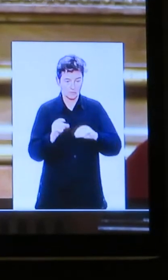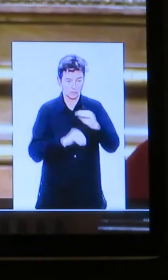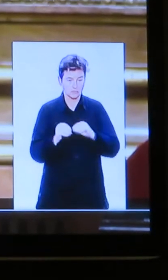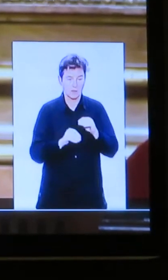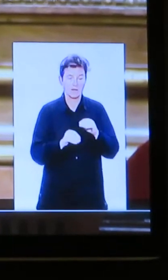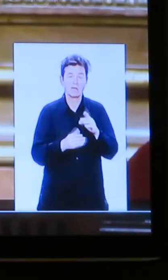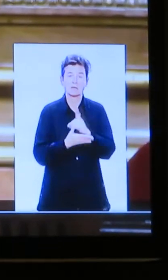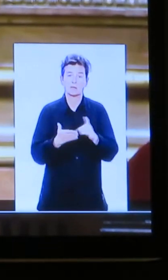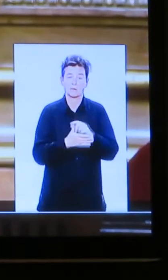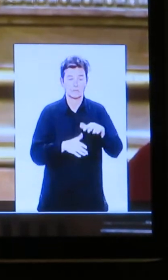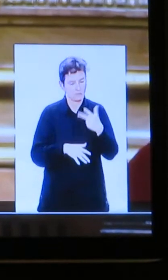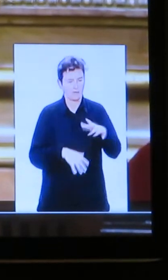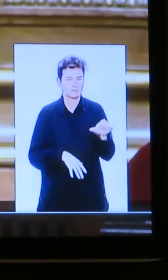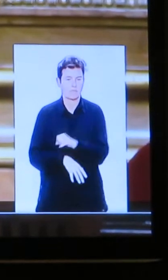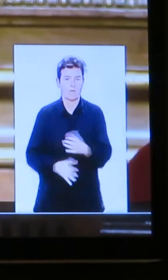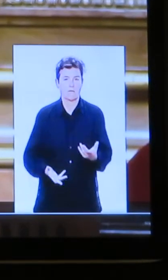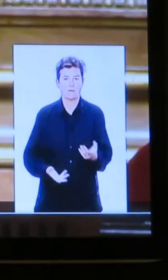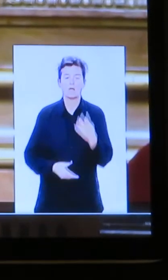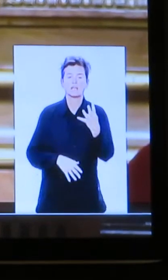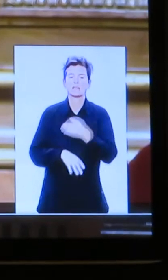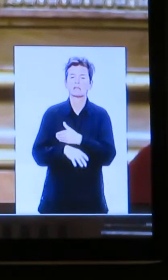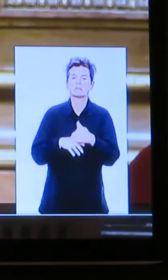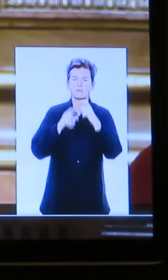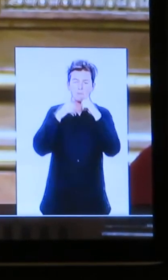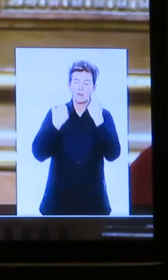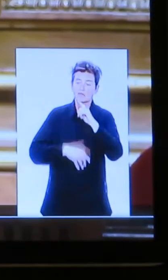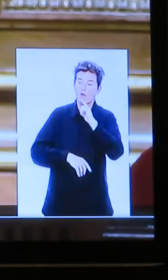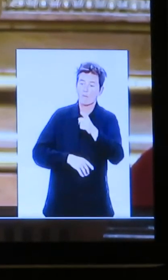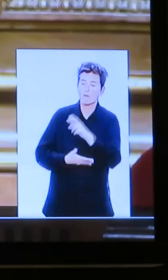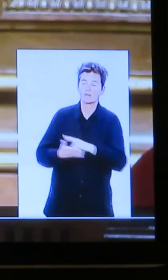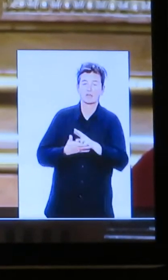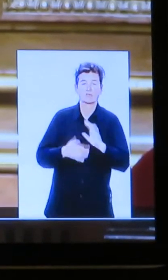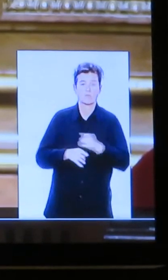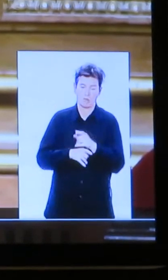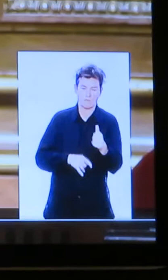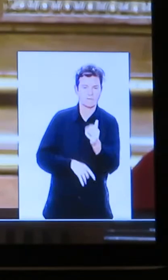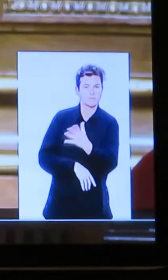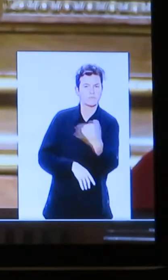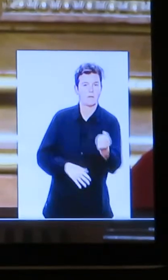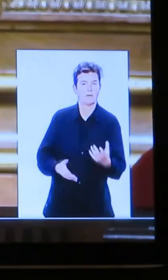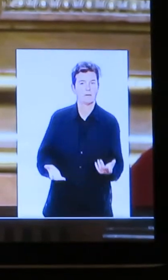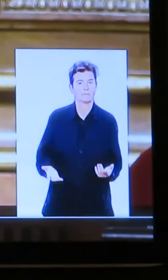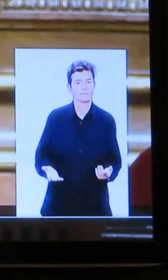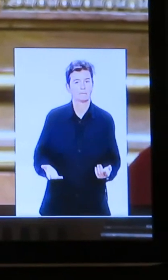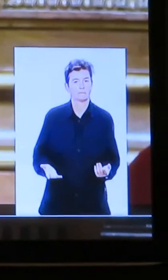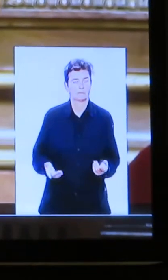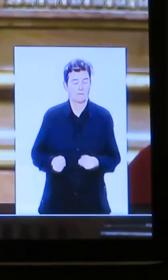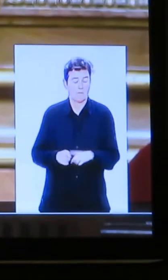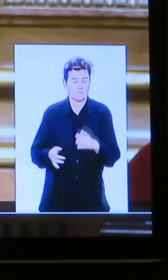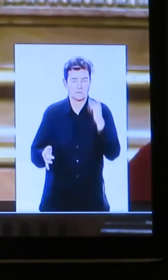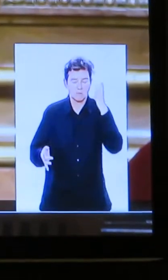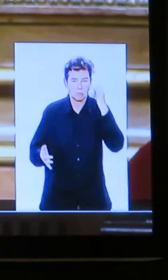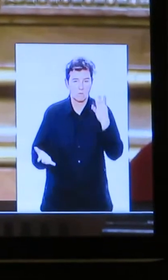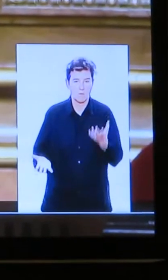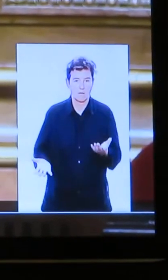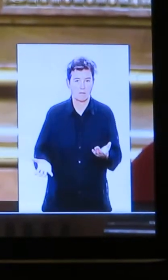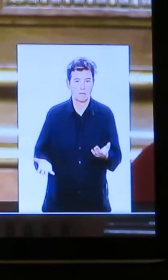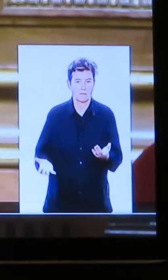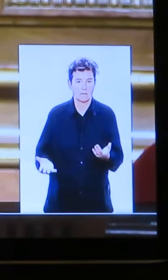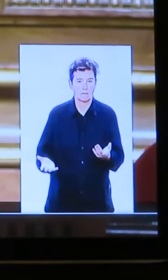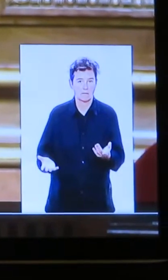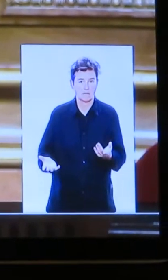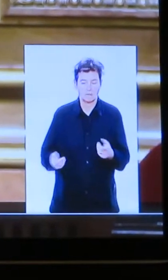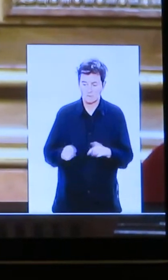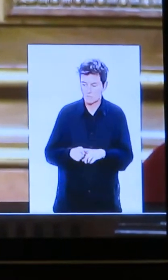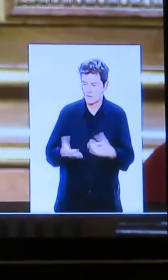Bouches-du-Rhône et vous avez réquisitionné les 4 millions de masques commandés par la région Bourgogne-Franche-Comté. Cela vire à l'anarchie. Vous avez même réussi à faire